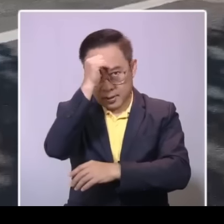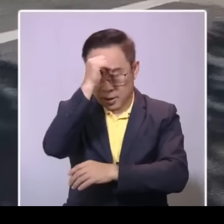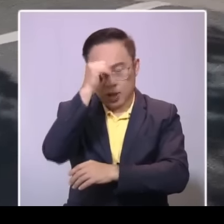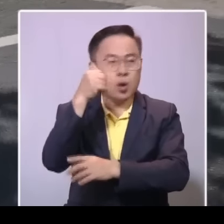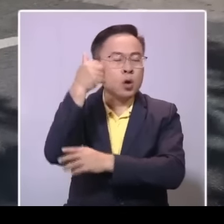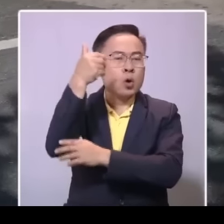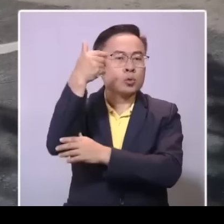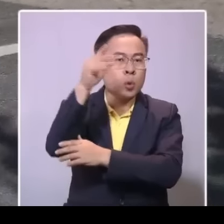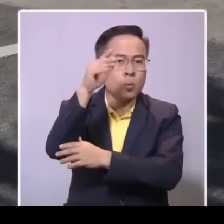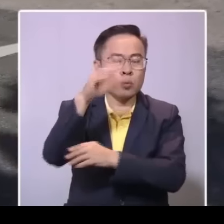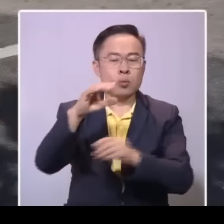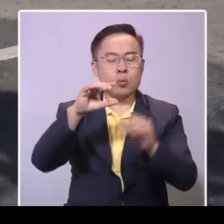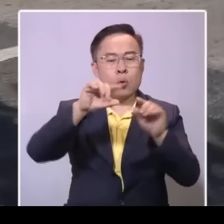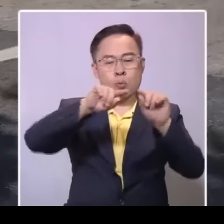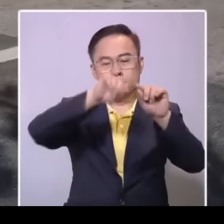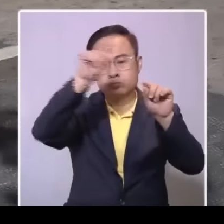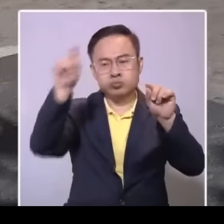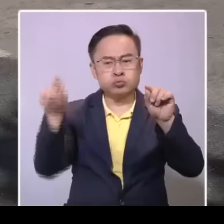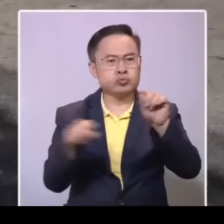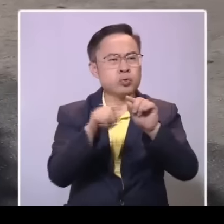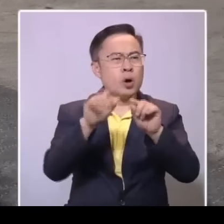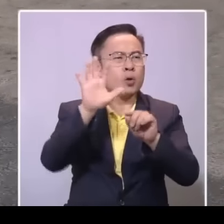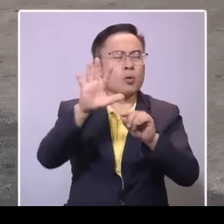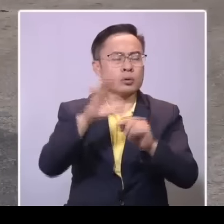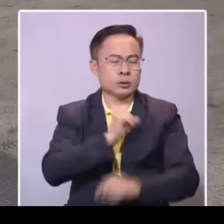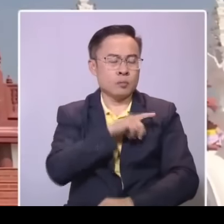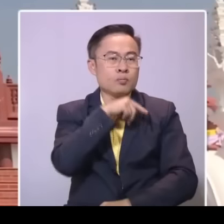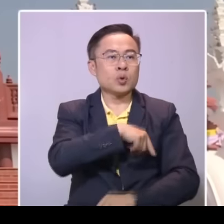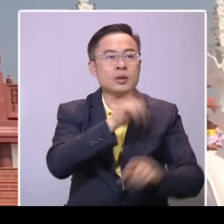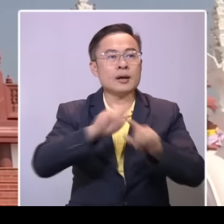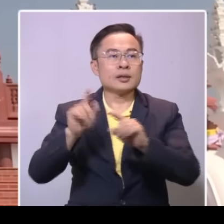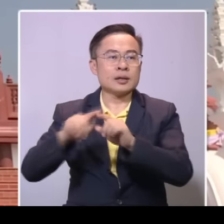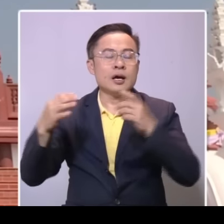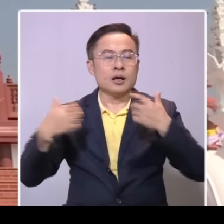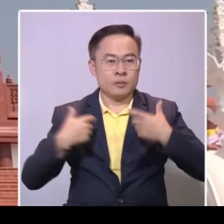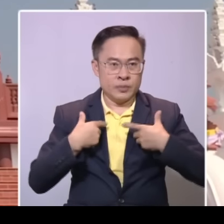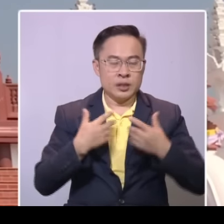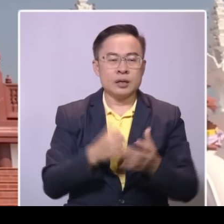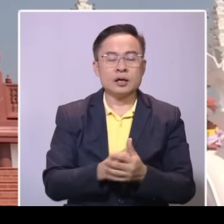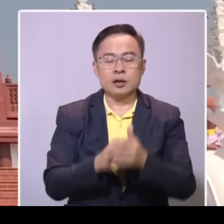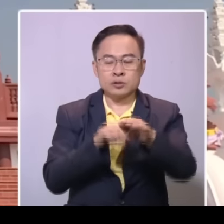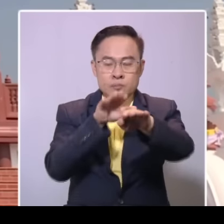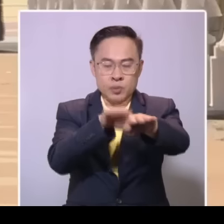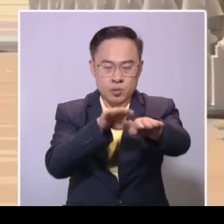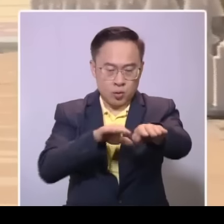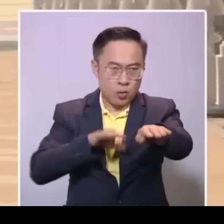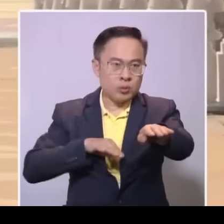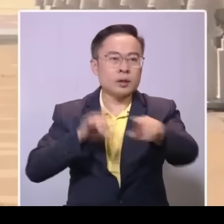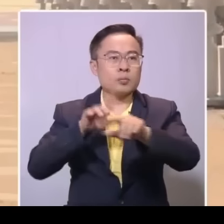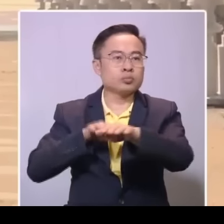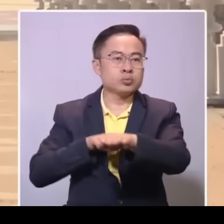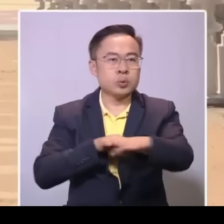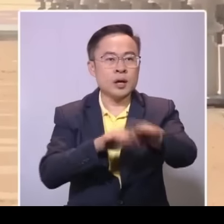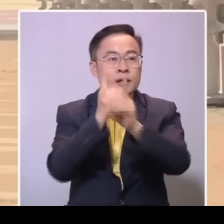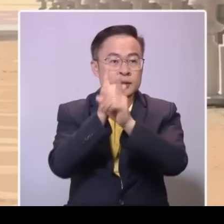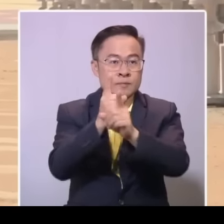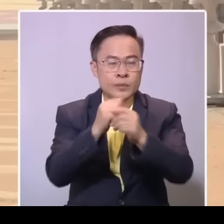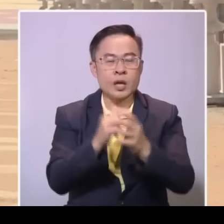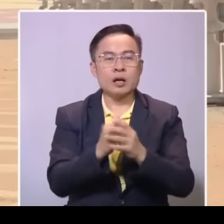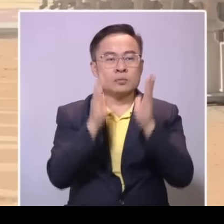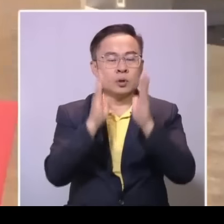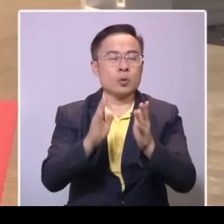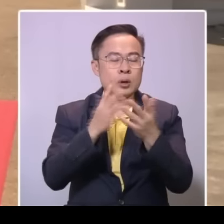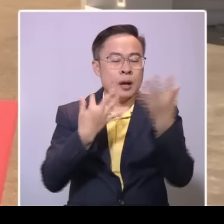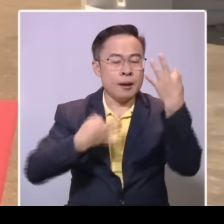ฉัพรังสีขบวนรถบุษบกประดิษฐานพระบรมสารีริกธาตุและพระอรหันตธาตุขบวนเฉลิมพระเกียรติข้าราชการจิต